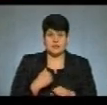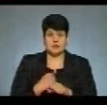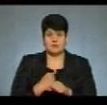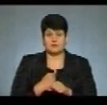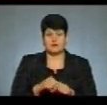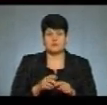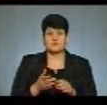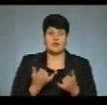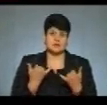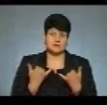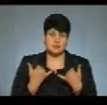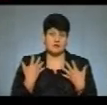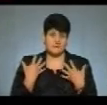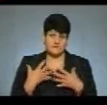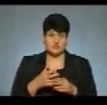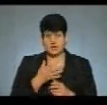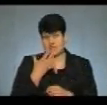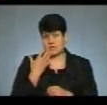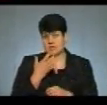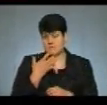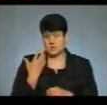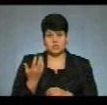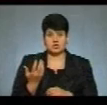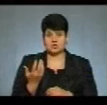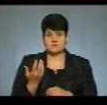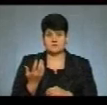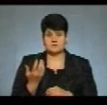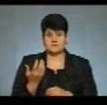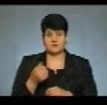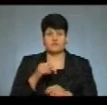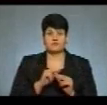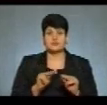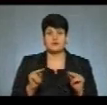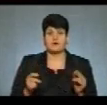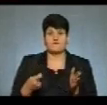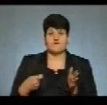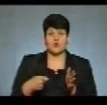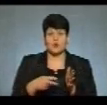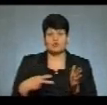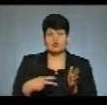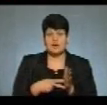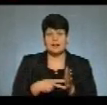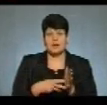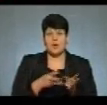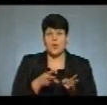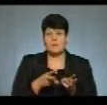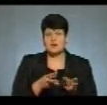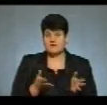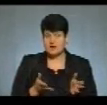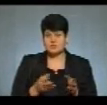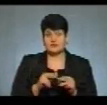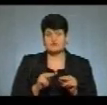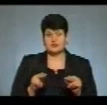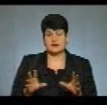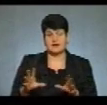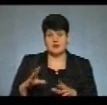ось так. Зараз вже трошки тепліше, бо вчителька включила обігрівач. І вчителька з нами